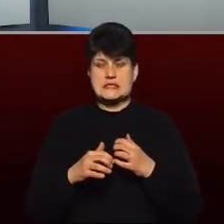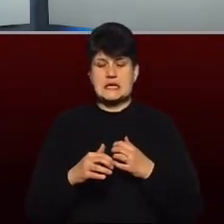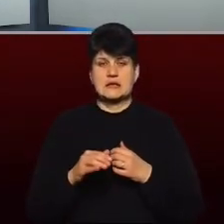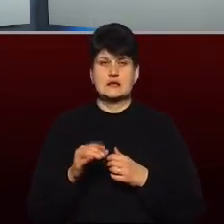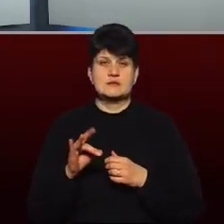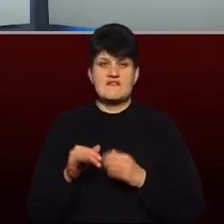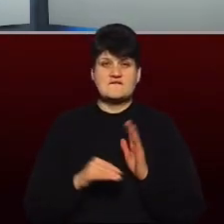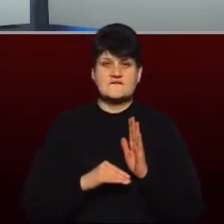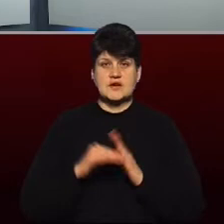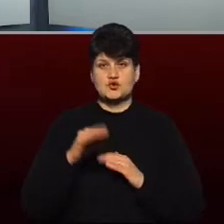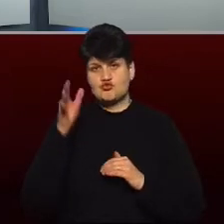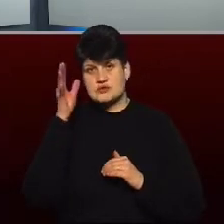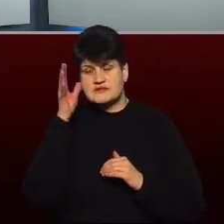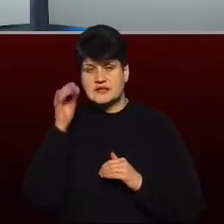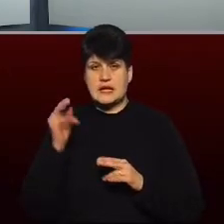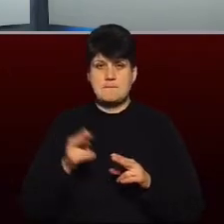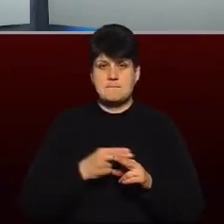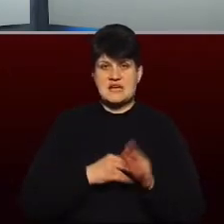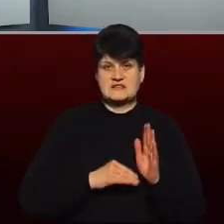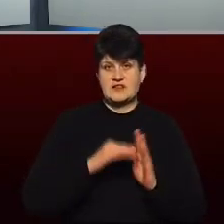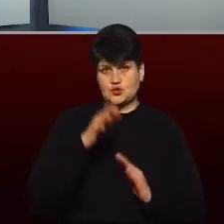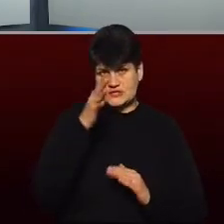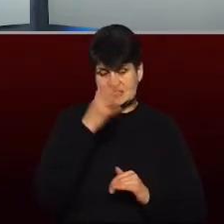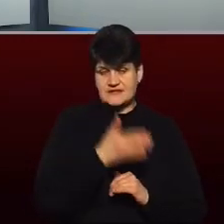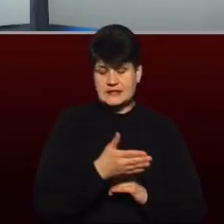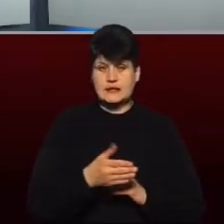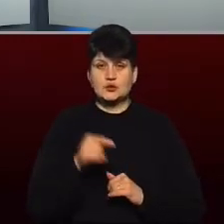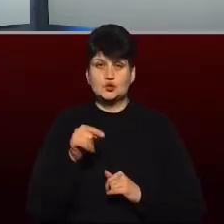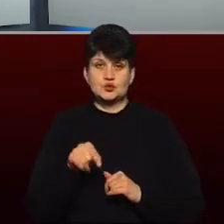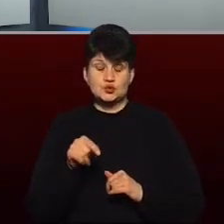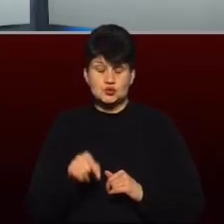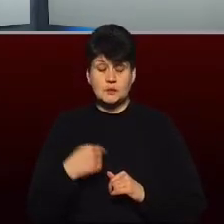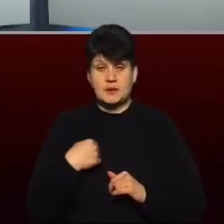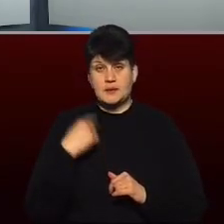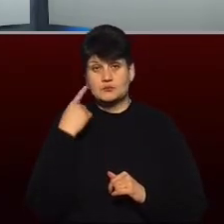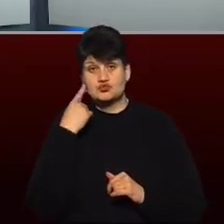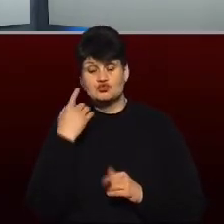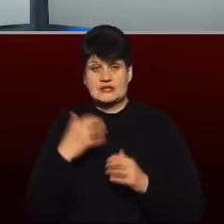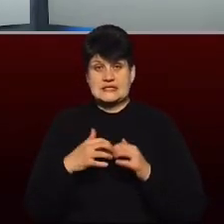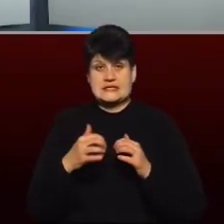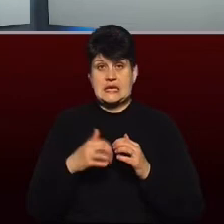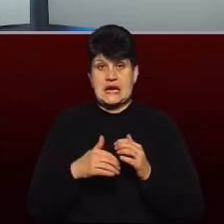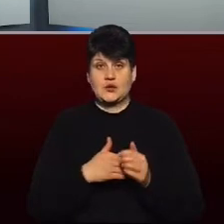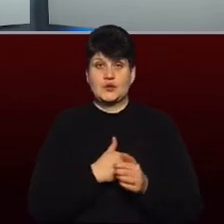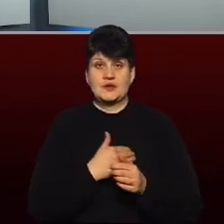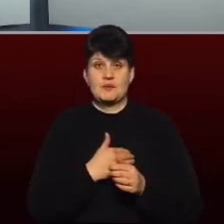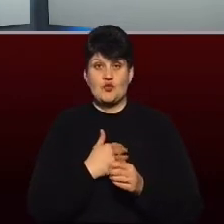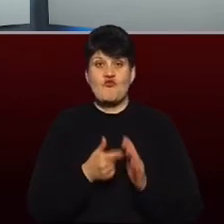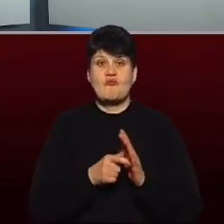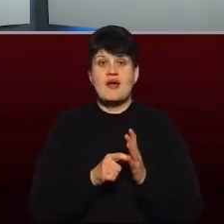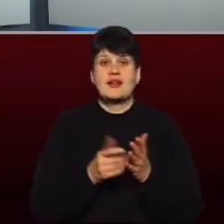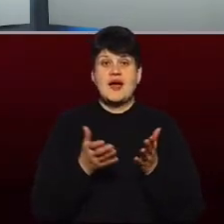вищою освітою і без вищої освіти. Тому що отут ми почули середню температуру по палаті. Так? І